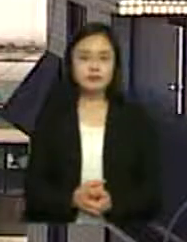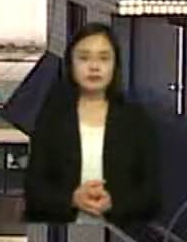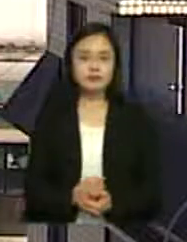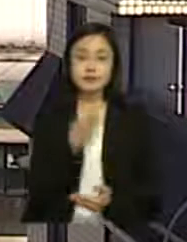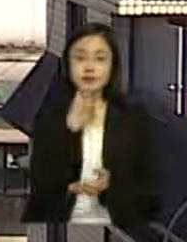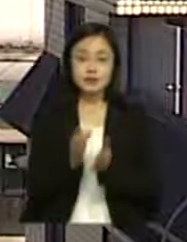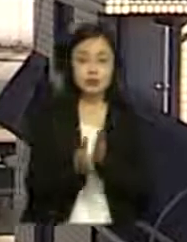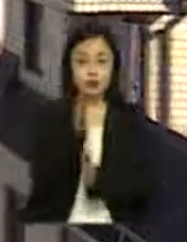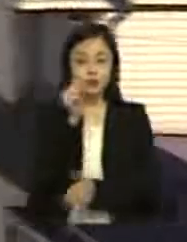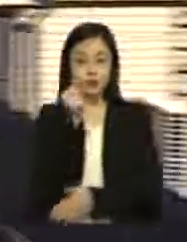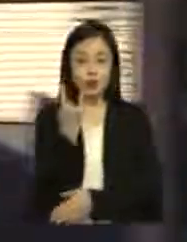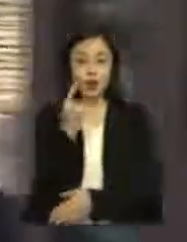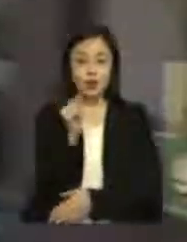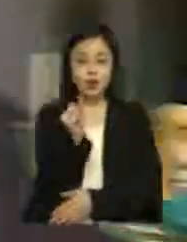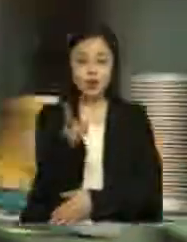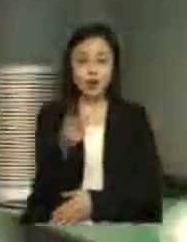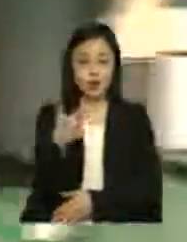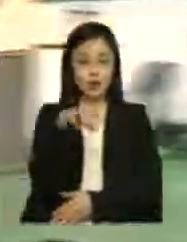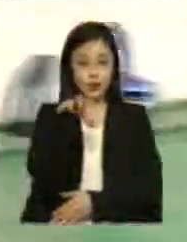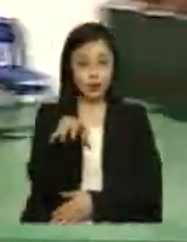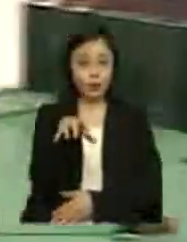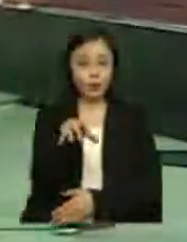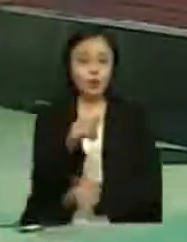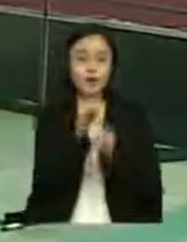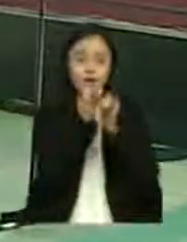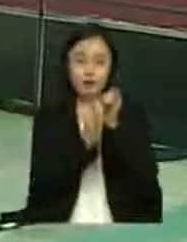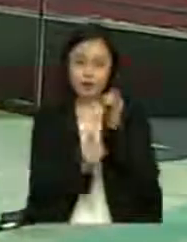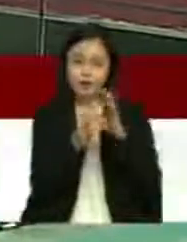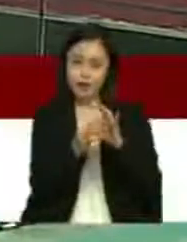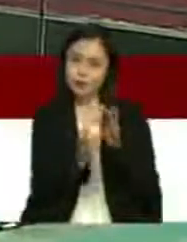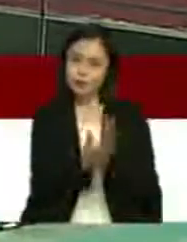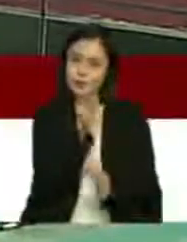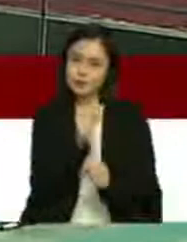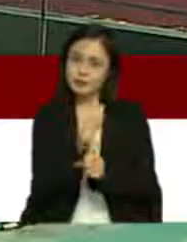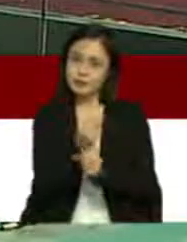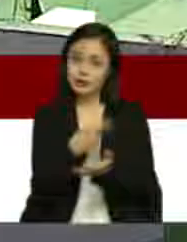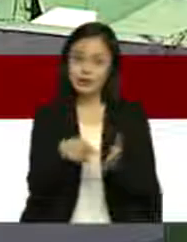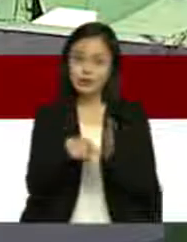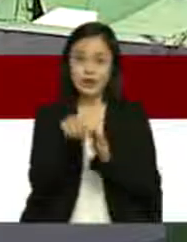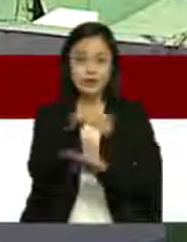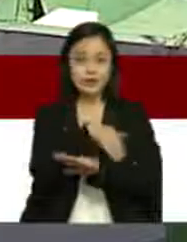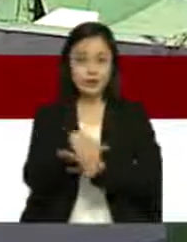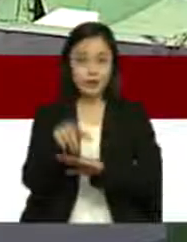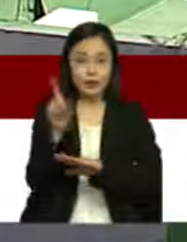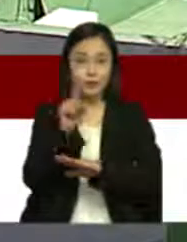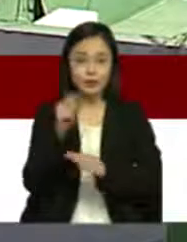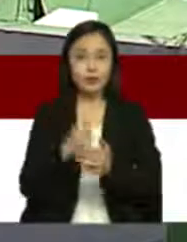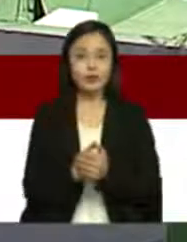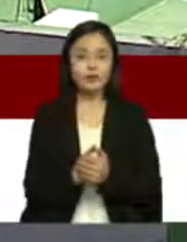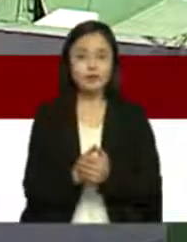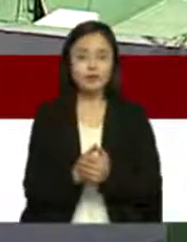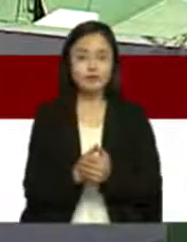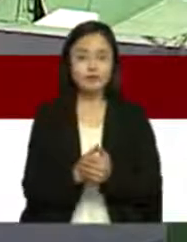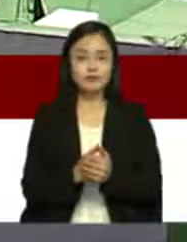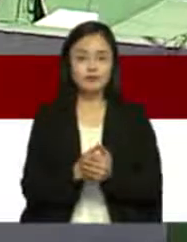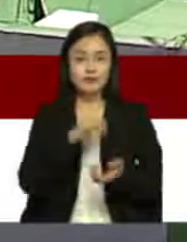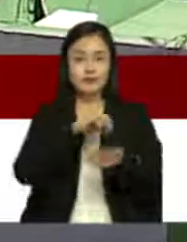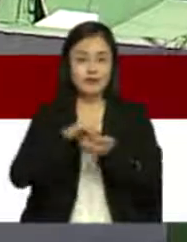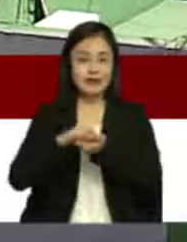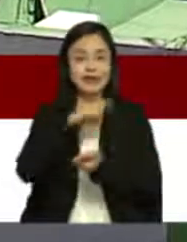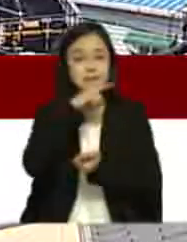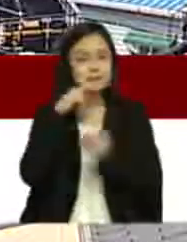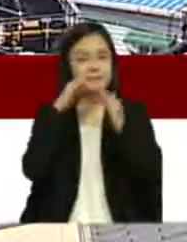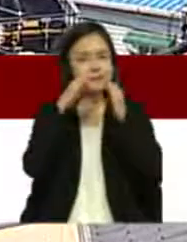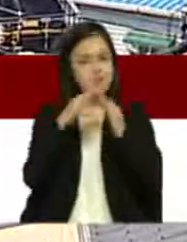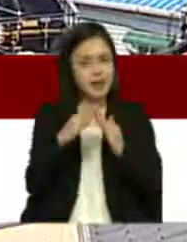서울시의 회원동 일대 지구단위계획 결정 안 에 주요 내용 중 하나는 적산 가옥 형식 을 비롯해 씨가 보존할 가치가